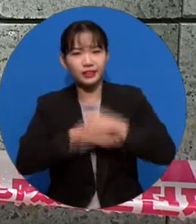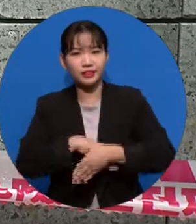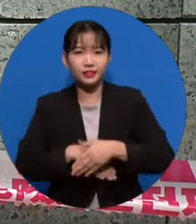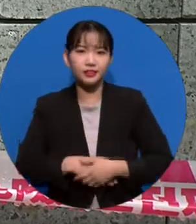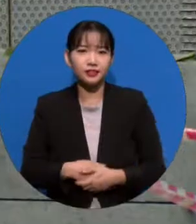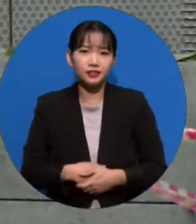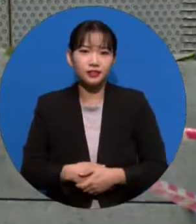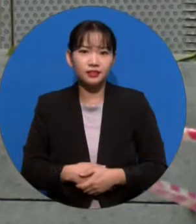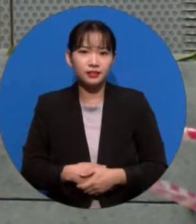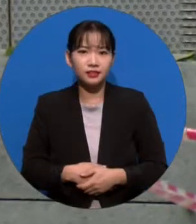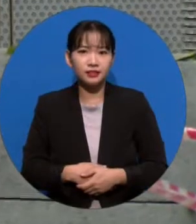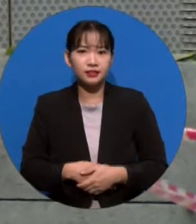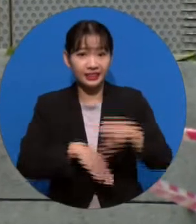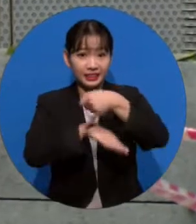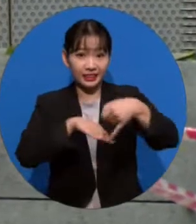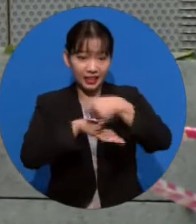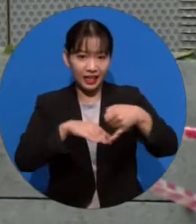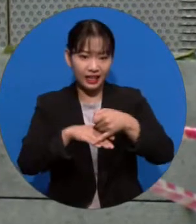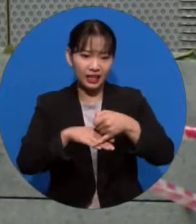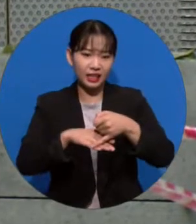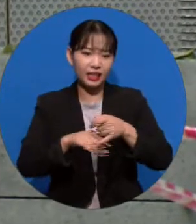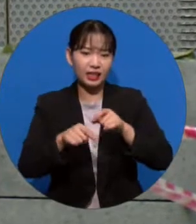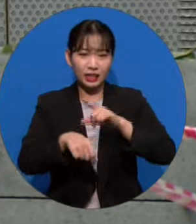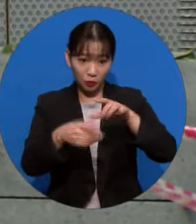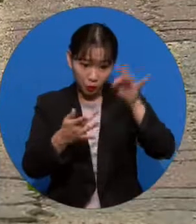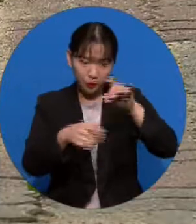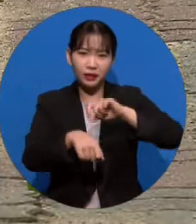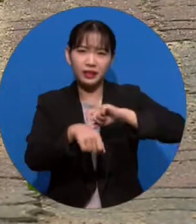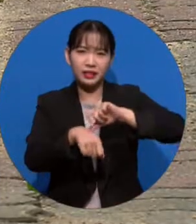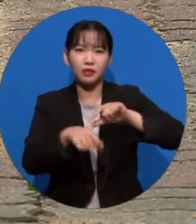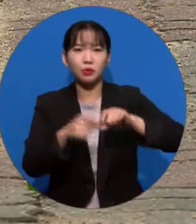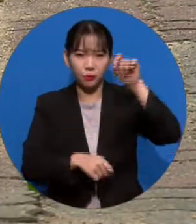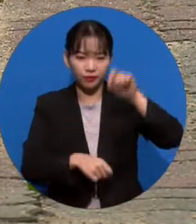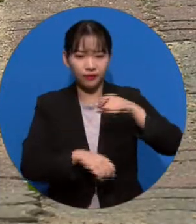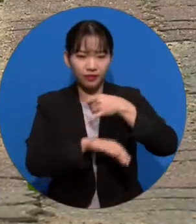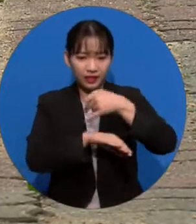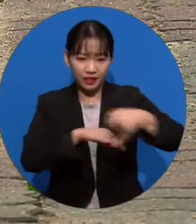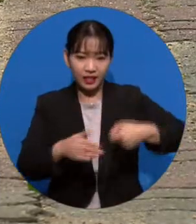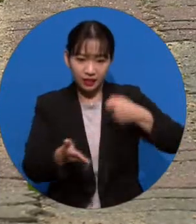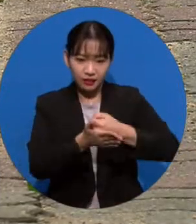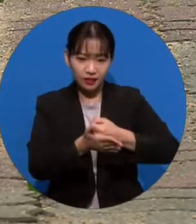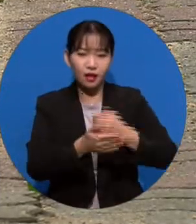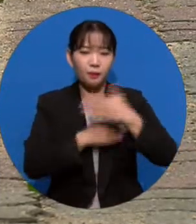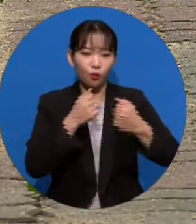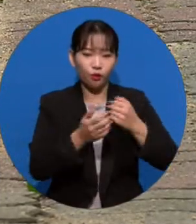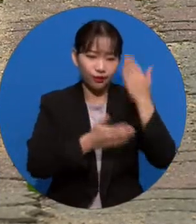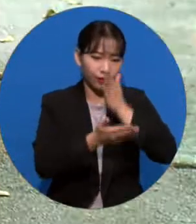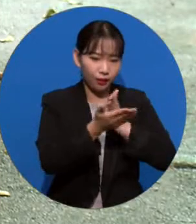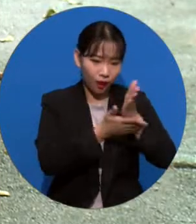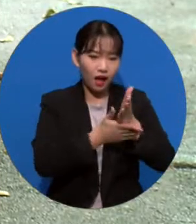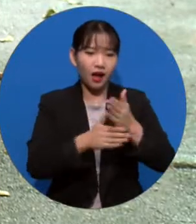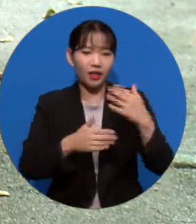겁니다. 이런 시안들이 오래 걸렸어요. 그리고 시안을 딱 잡았는데 보건 이색과 이제 그